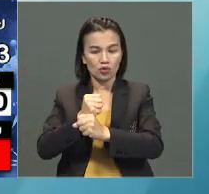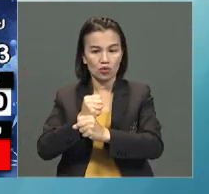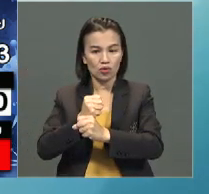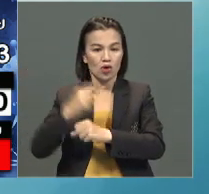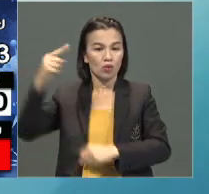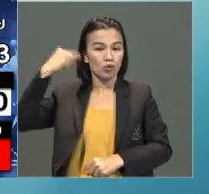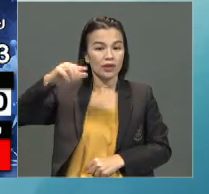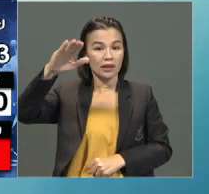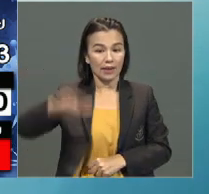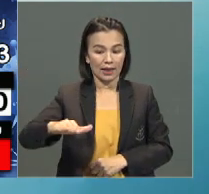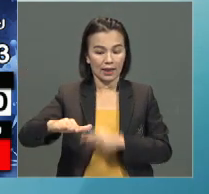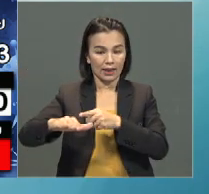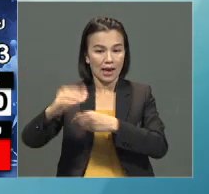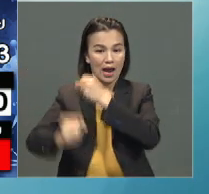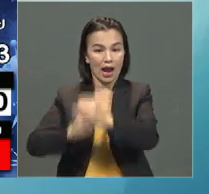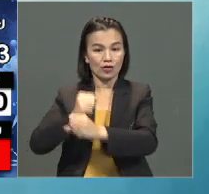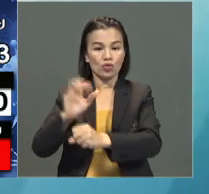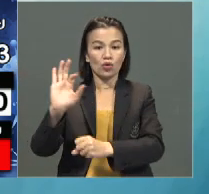ชุดครับซึ่งจะสืบเนื่องจากวันเสาร์นะครับวันนี้ทางสปกนอกจากนำชุดทีมลูกเรือที่มาจากประเทศแอฟริกาชุดแรกที่ว่าเป็นทางทหารเนี่ยนะครับมารายงานแล้วยังมีชุดข้อมูลหนึ่งครับคือผู้ป่วยหญิงอายุเด็กหญิงณอายุ9